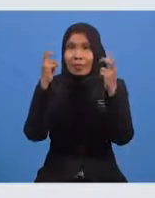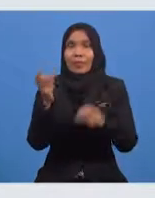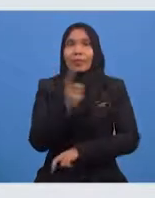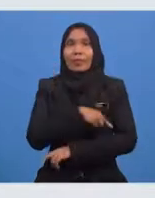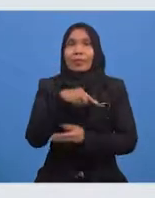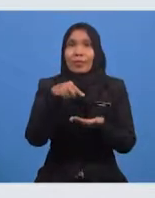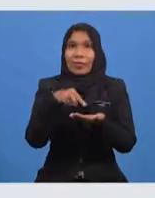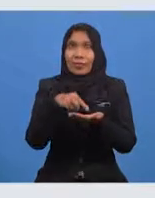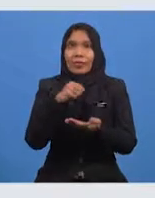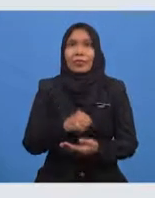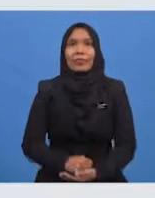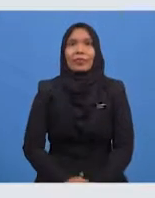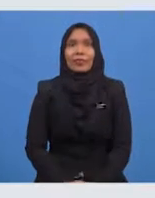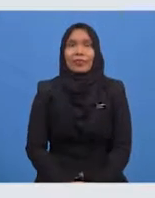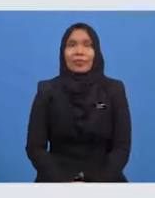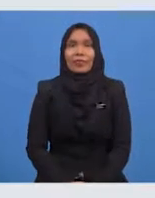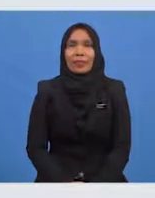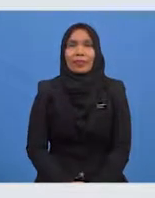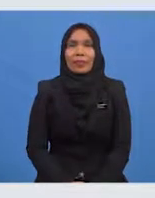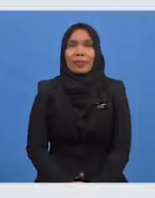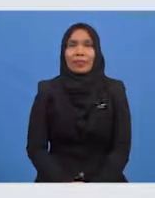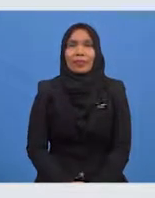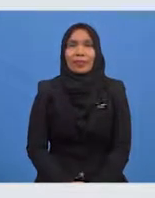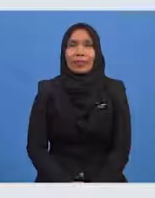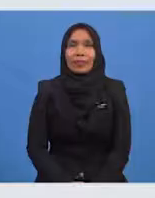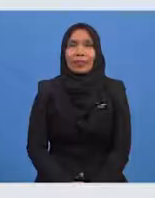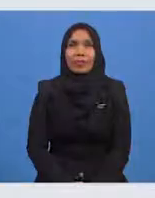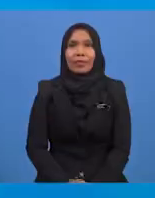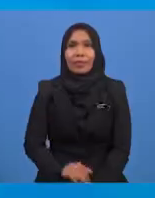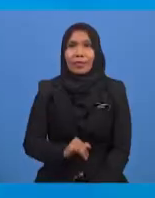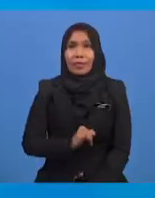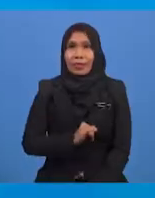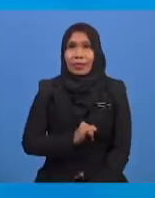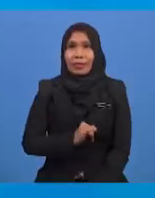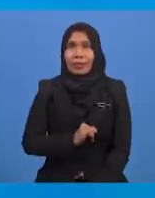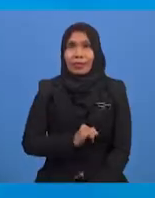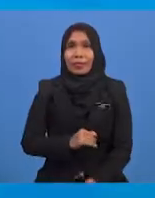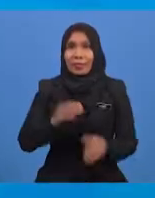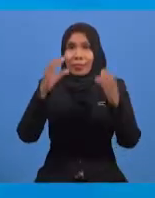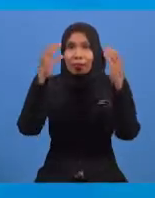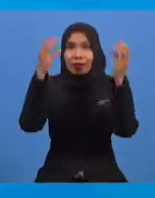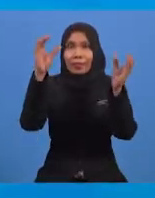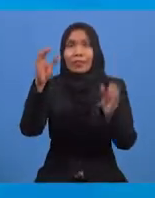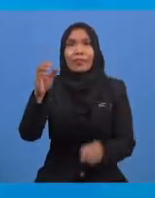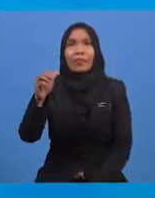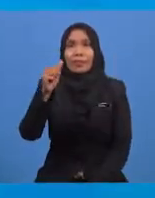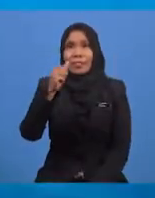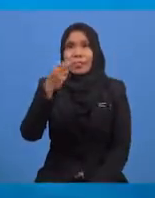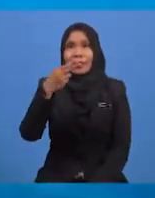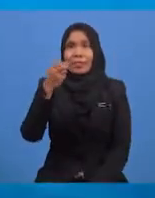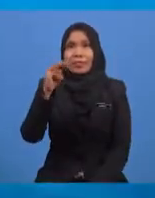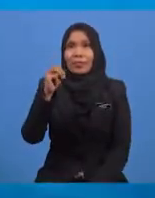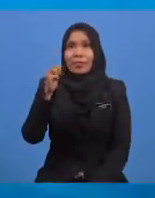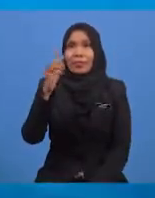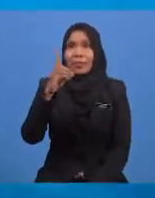persekitaran perniagaan sesebuah organisasi. Saya, Ahmad Naim, guru kamu pada sesi kali ini.